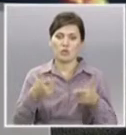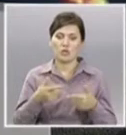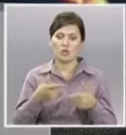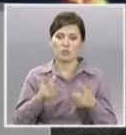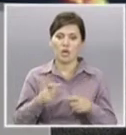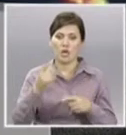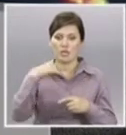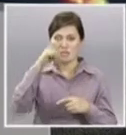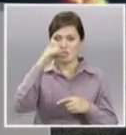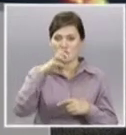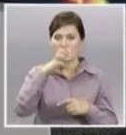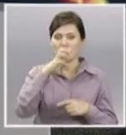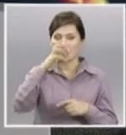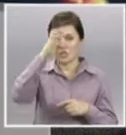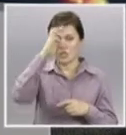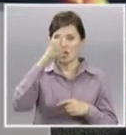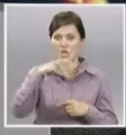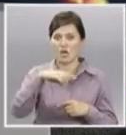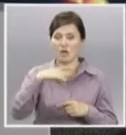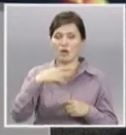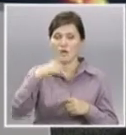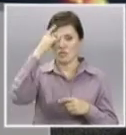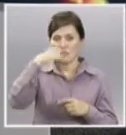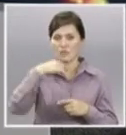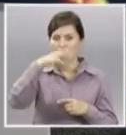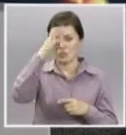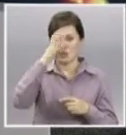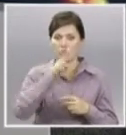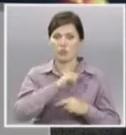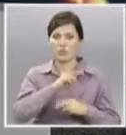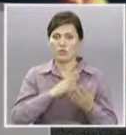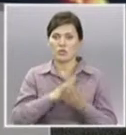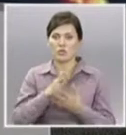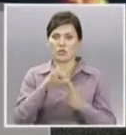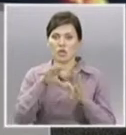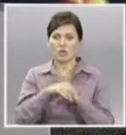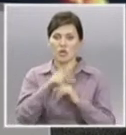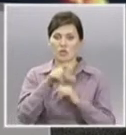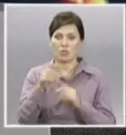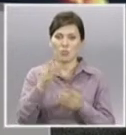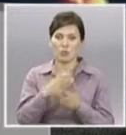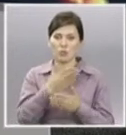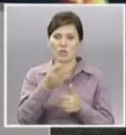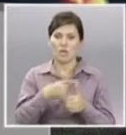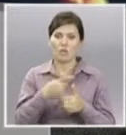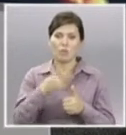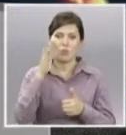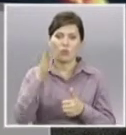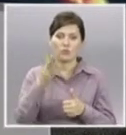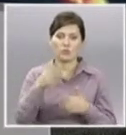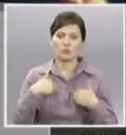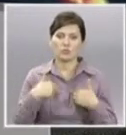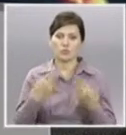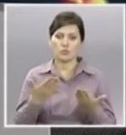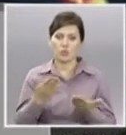мәнінде қазақтың елдігіне, қазақтың мемлекеттігіне осында еңбек сіңірген азаматтар бар. Солардың аттарын біз болашақта қазір ұсыныстар